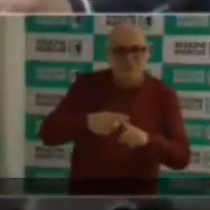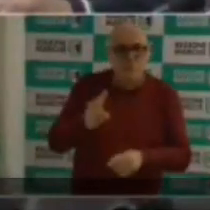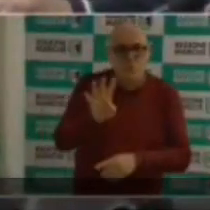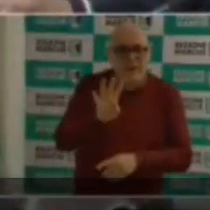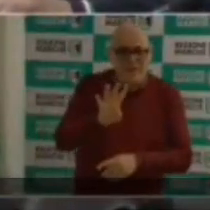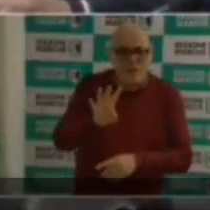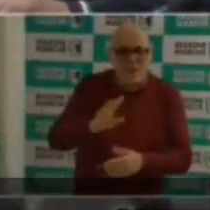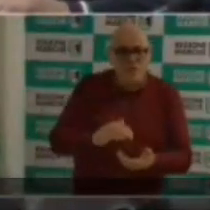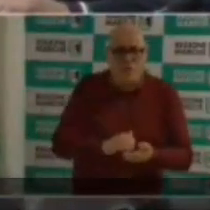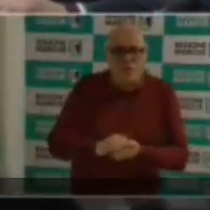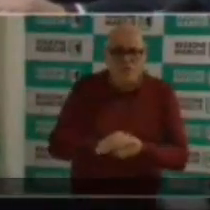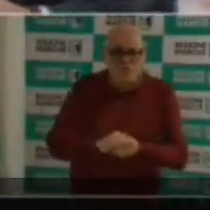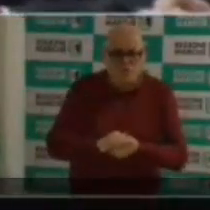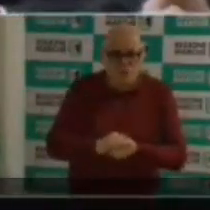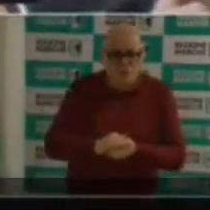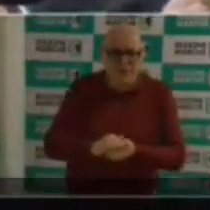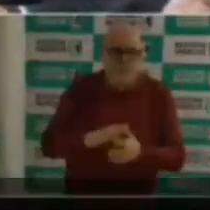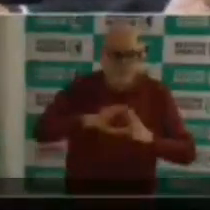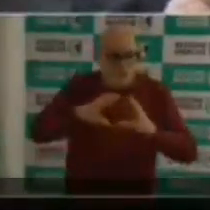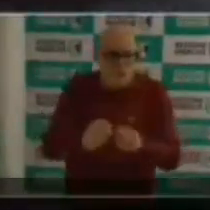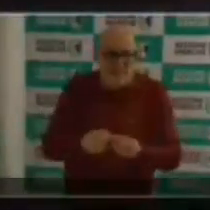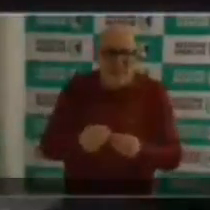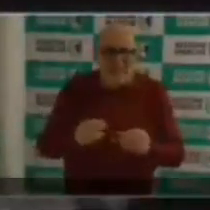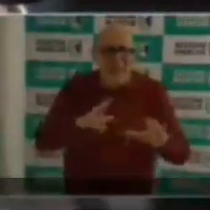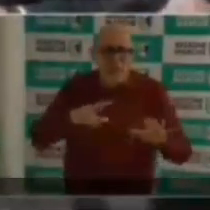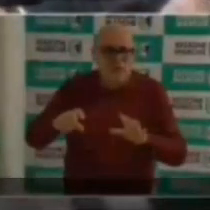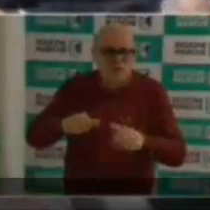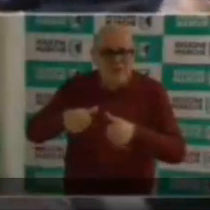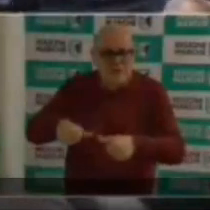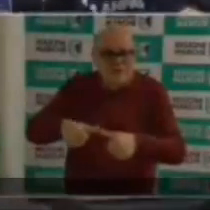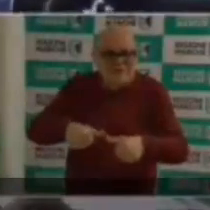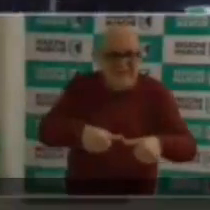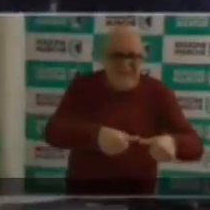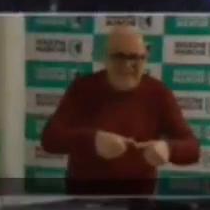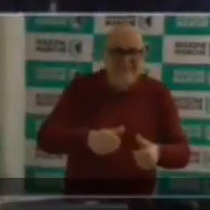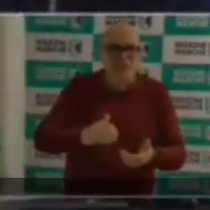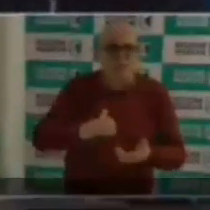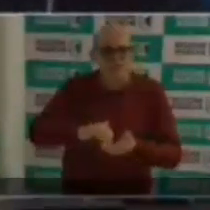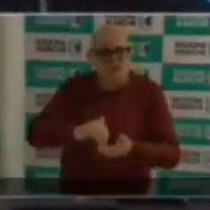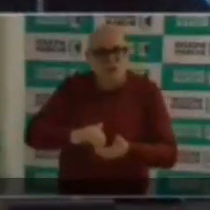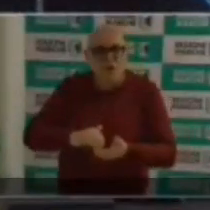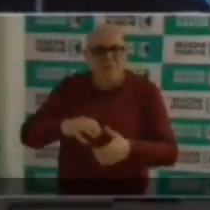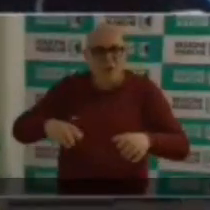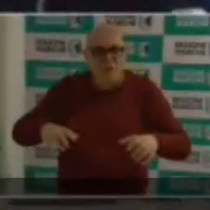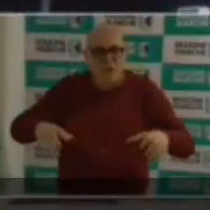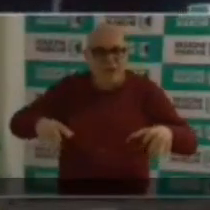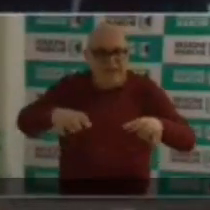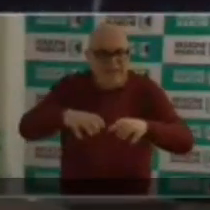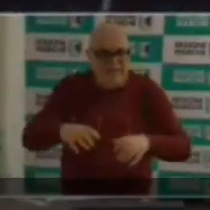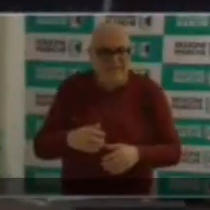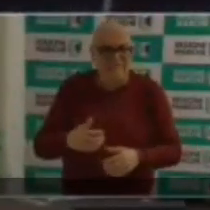un totale di 800 sedi e circoli locali. Quindi devo dire che per essere una